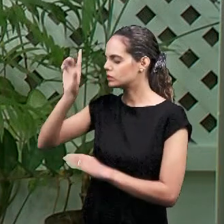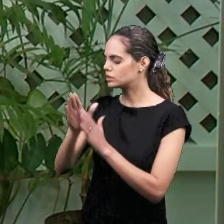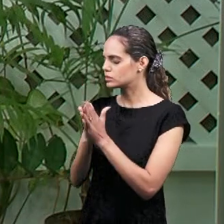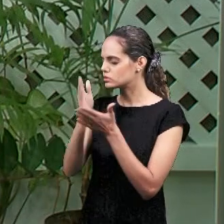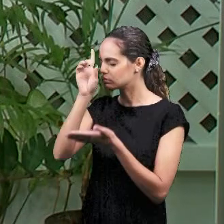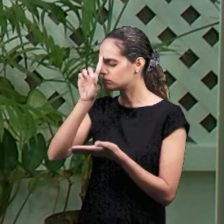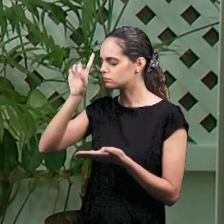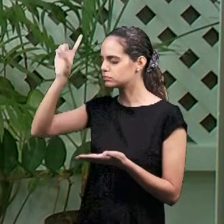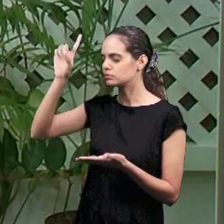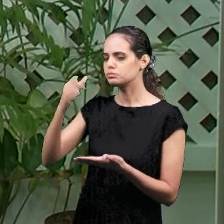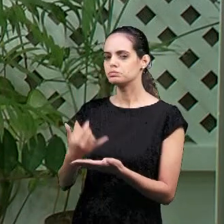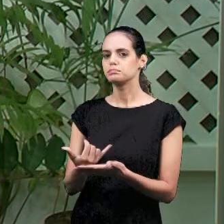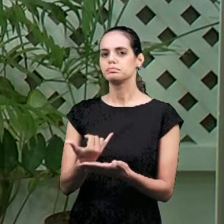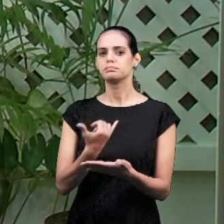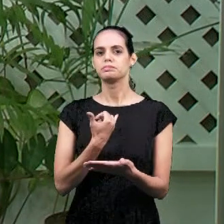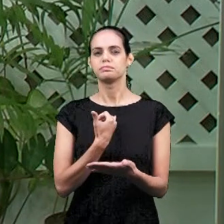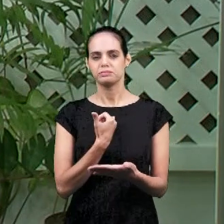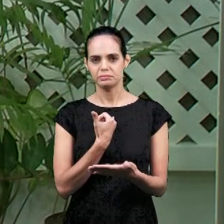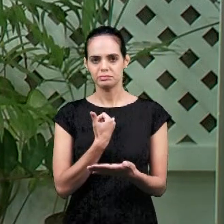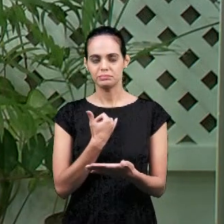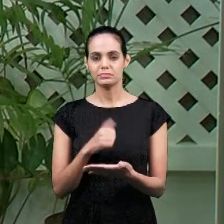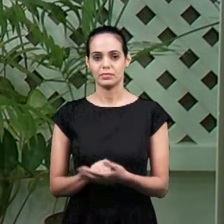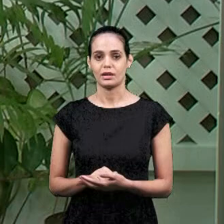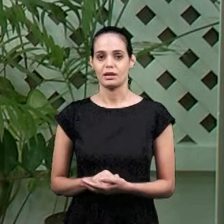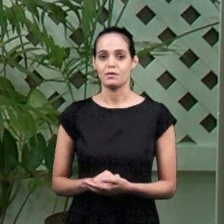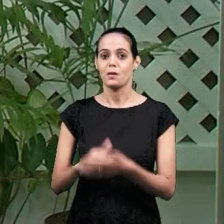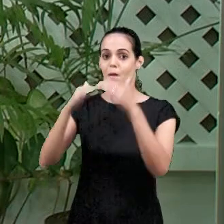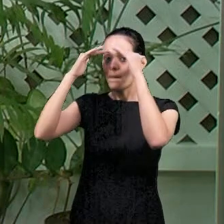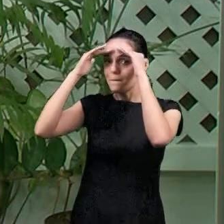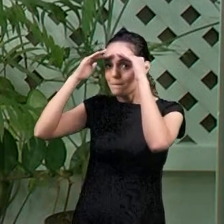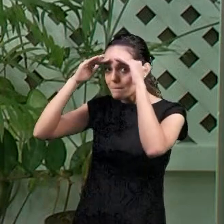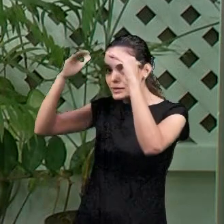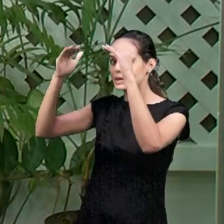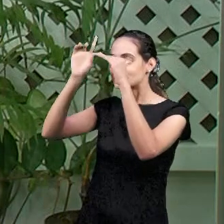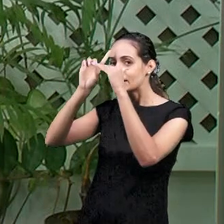doute et elle a consulté le Seigneur.